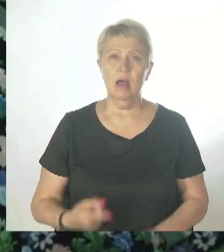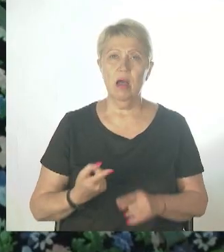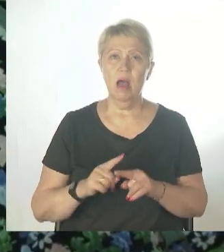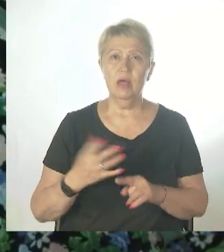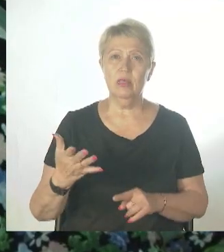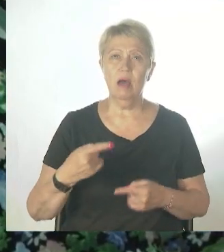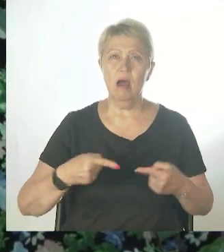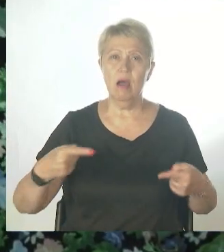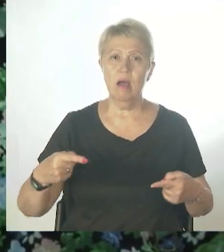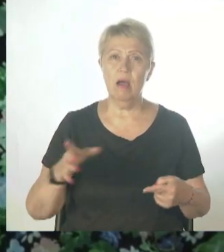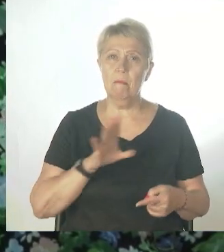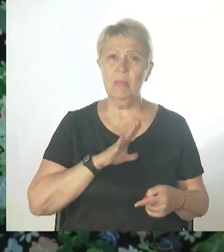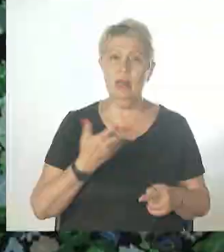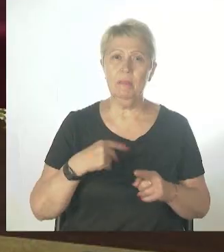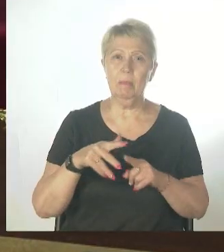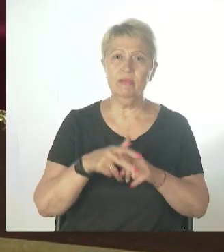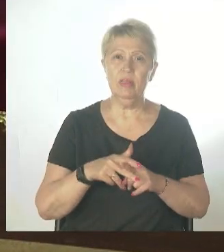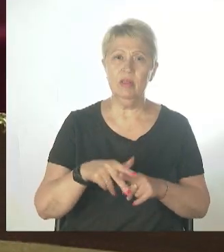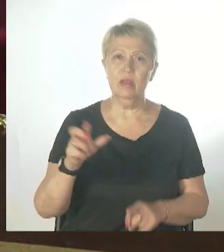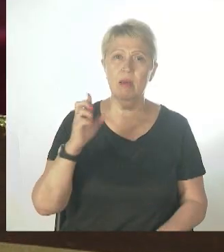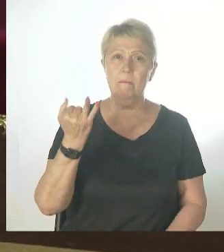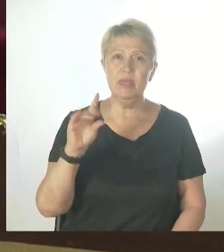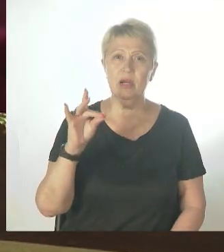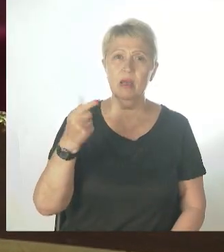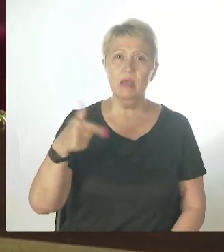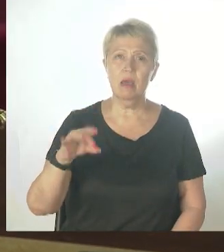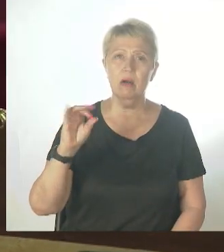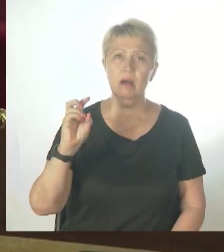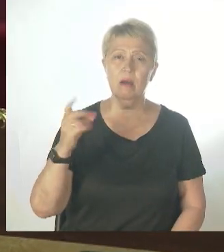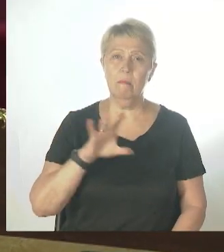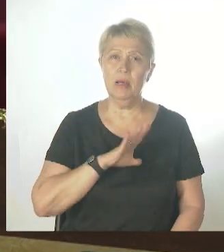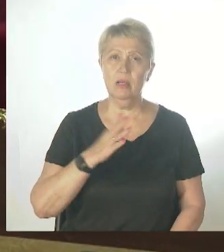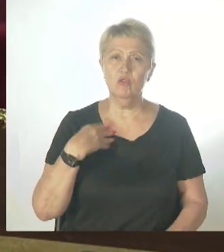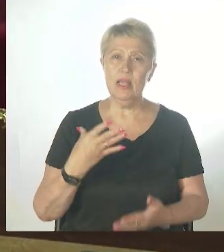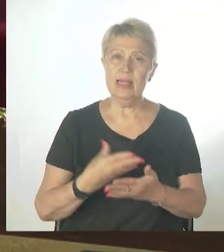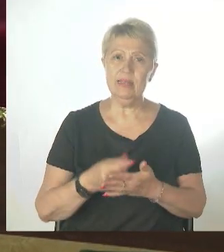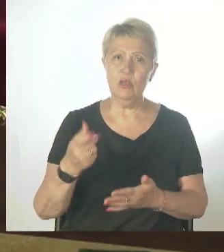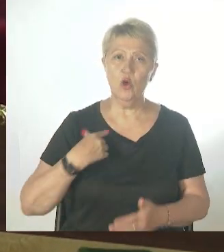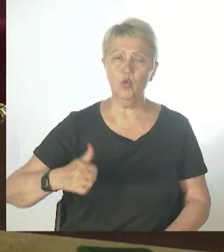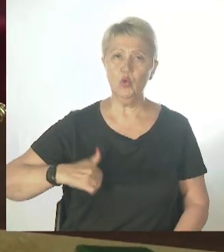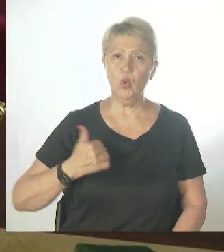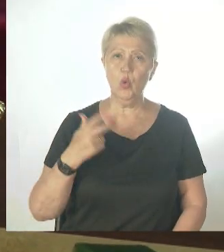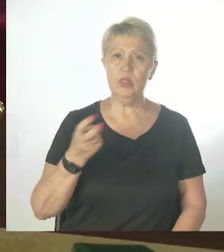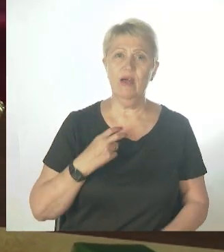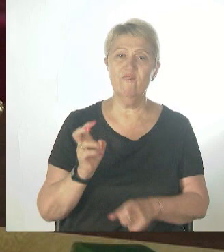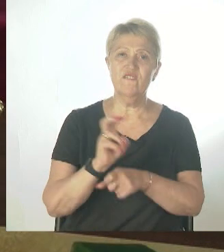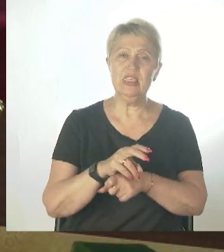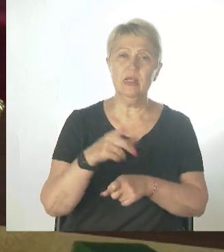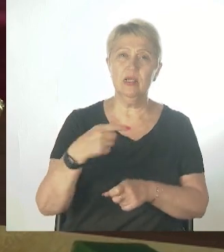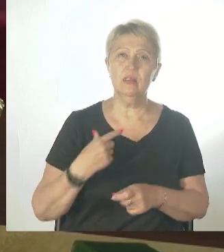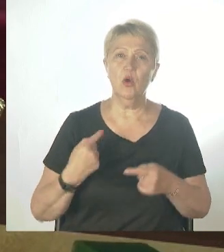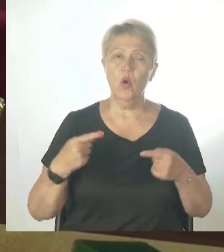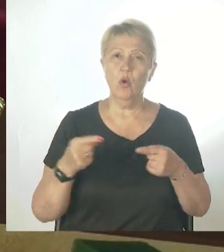рыцарей под предводителем Биргера. И он в своей гордости высадился в устье